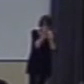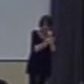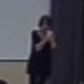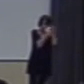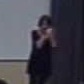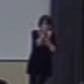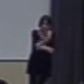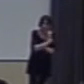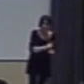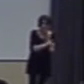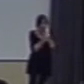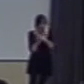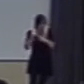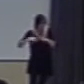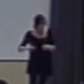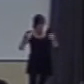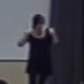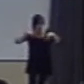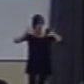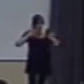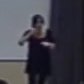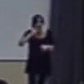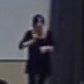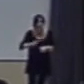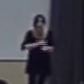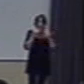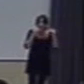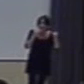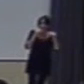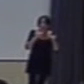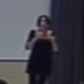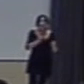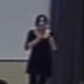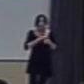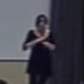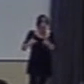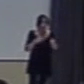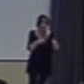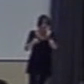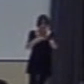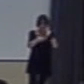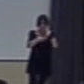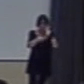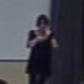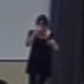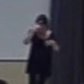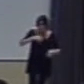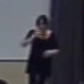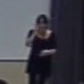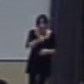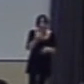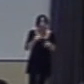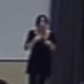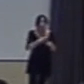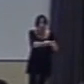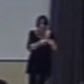per donar-vos novament, no?, les gràcies i el reconeixement, perquè aquest camí, aquesta trajectòria que hem fet, ha tingut molt sentit perquè l'hem compartit, perquè ens